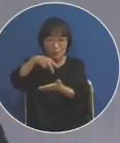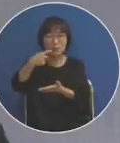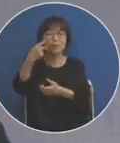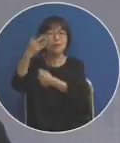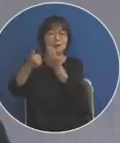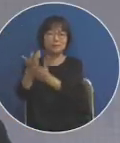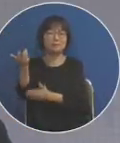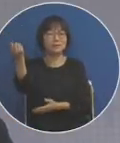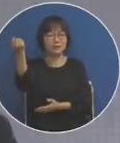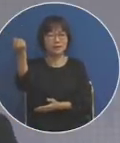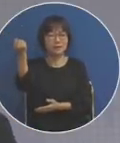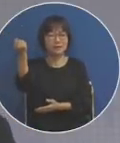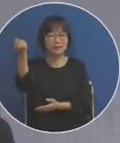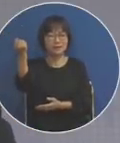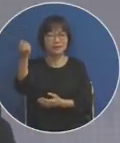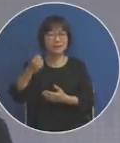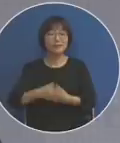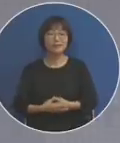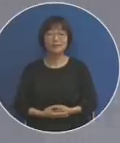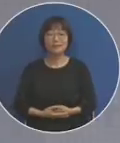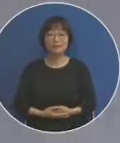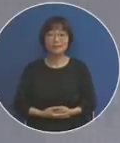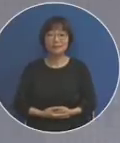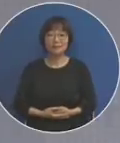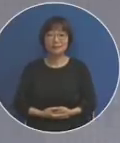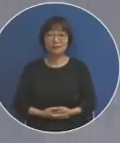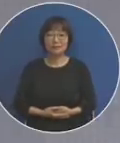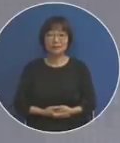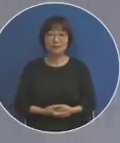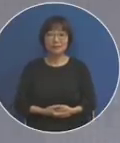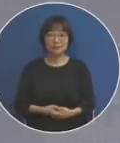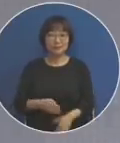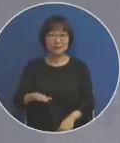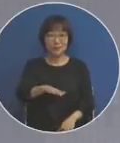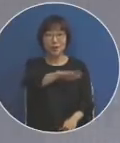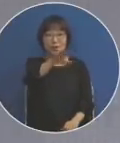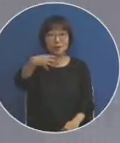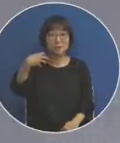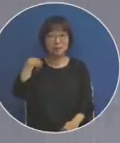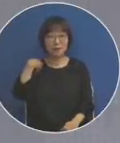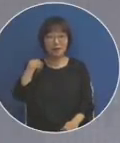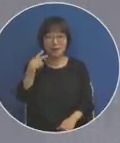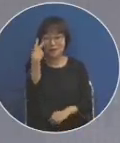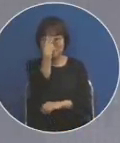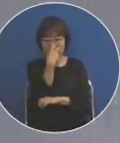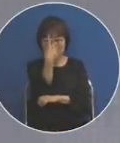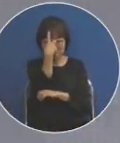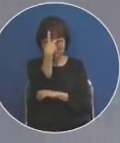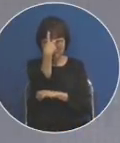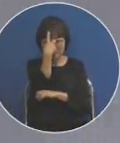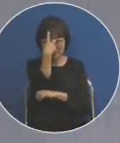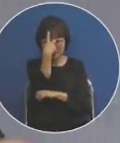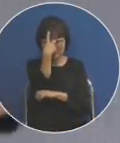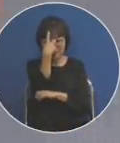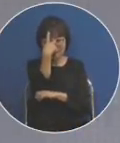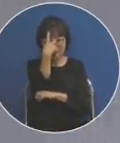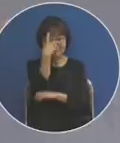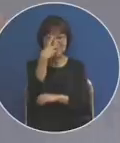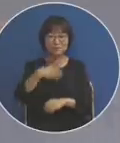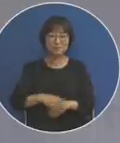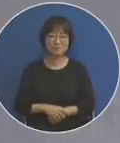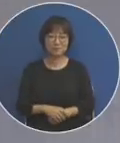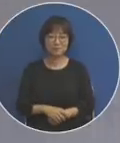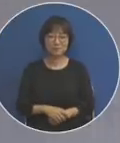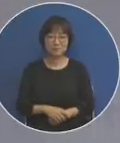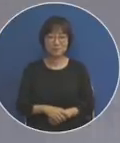reward is with him and his recompense before him. 그렇다면 여러분은 파수꾼만 하면 됩니다. Then all you need to do is become that watchman. 여러분이